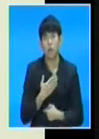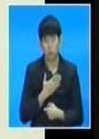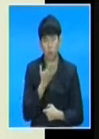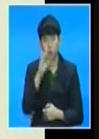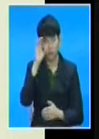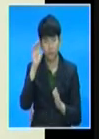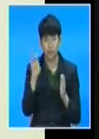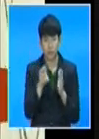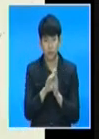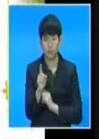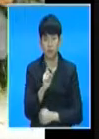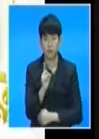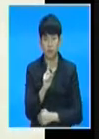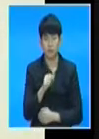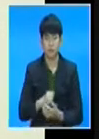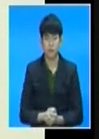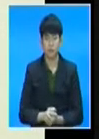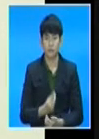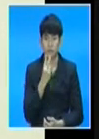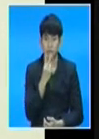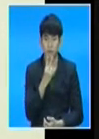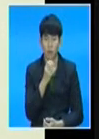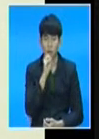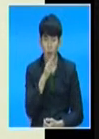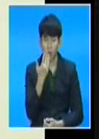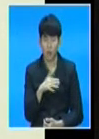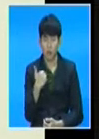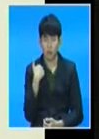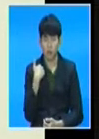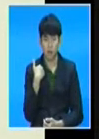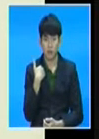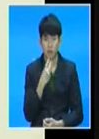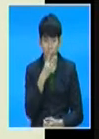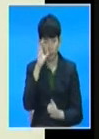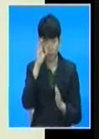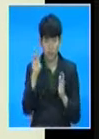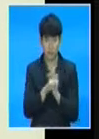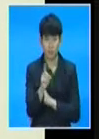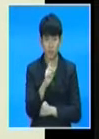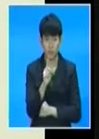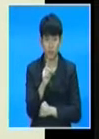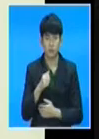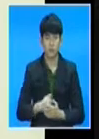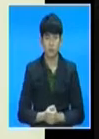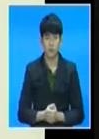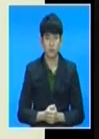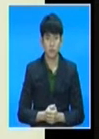าพหนึ่งเมื่อกี้ท่านกล่าวไปแล้วแล้วผมก็ไปนำมานะครับคือ